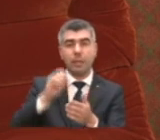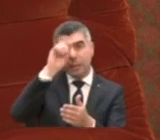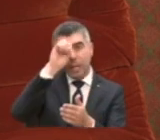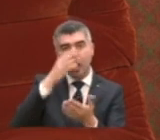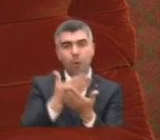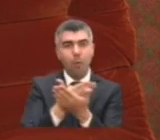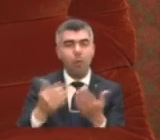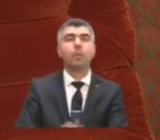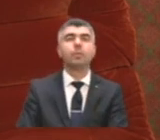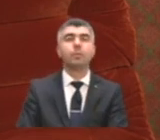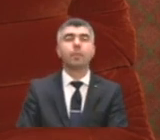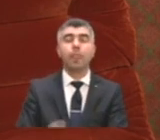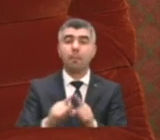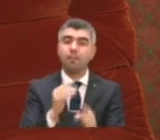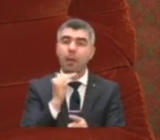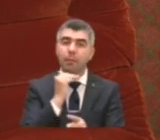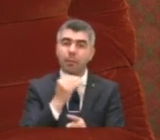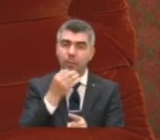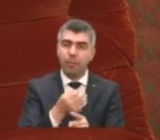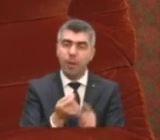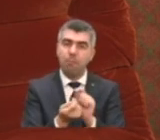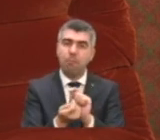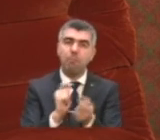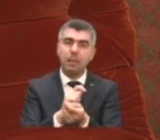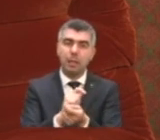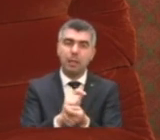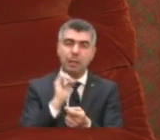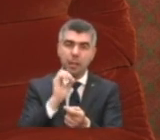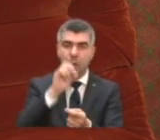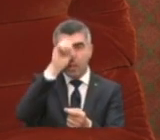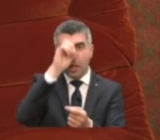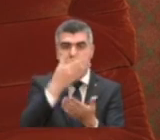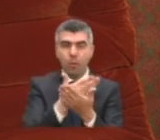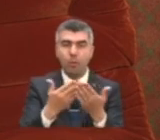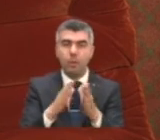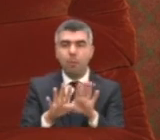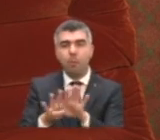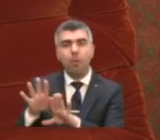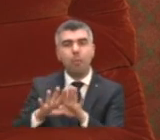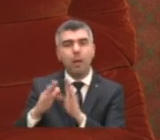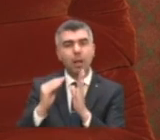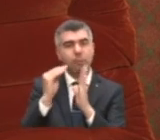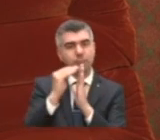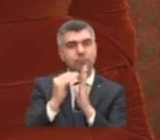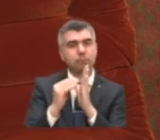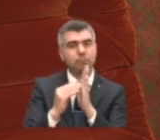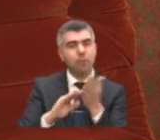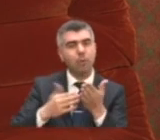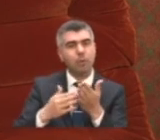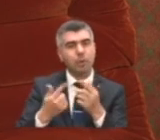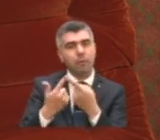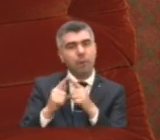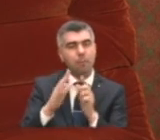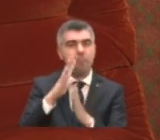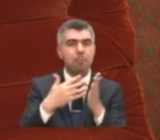الوطنيه. فمن اجل تسريع هذه الوتيره ديال الانتقال الطاقي، احنا بلورنا مجموعه من المبادرات والبرامج الجديده بما فيها في